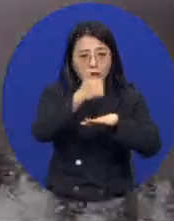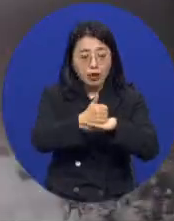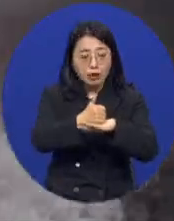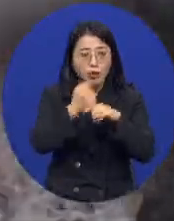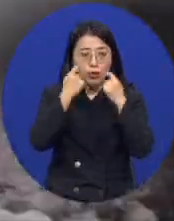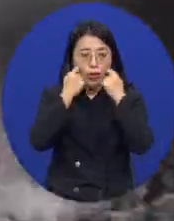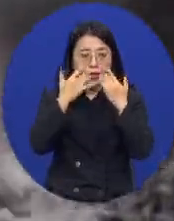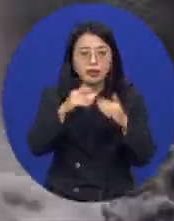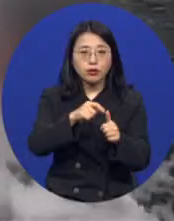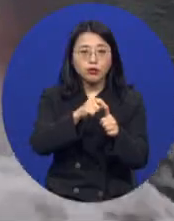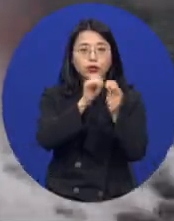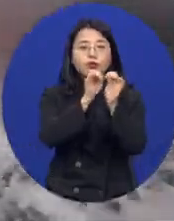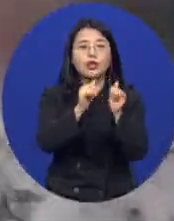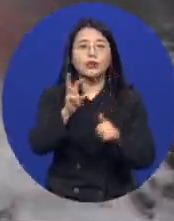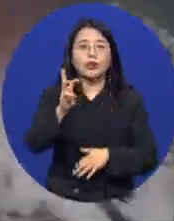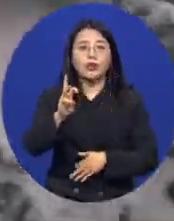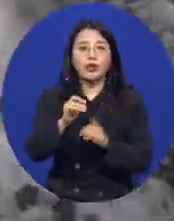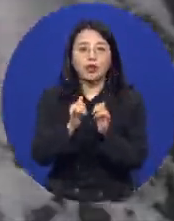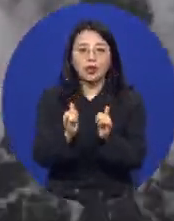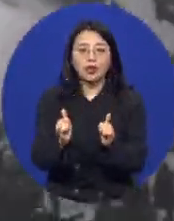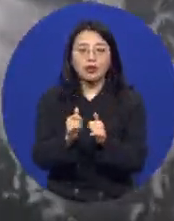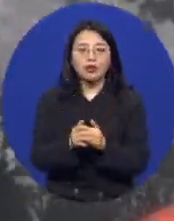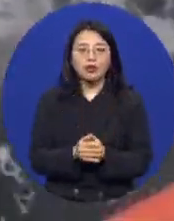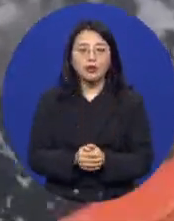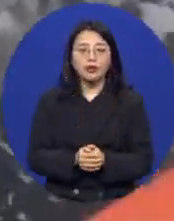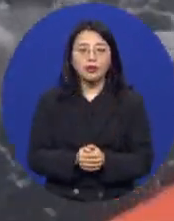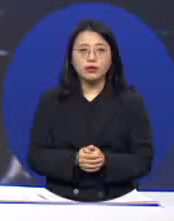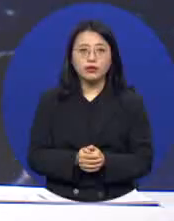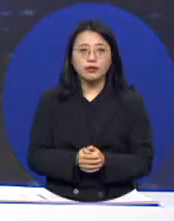구조인원은 13명이라고 밝혔습니다.